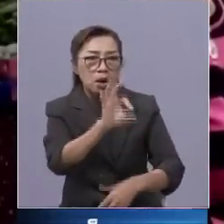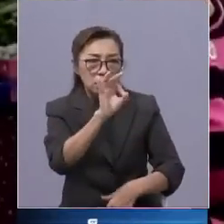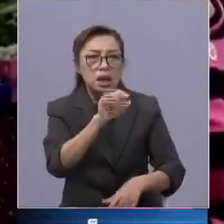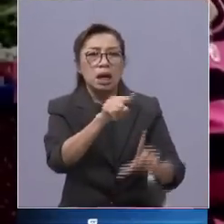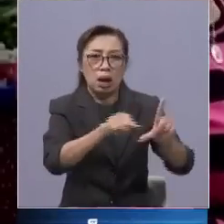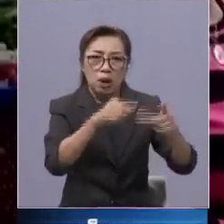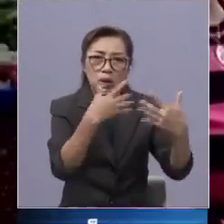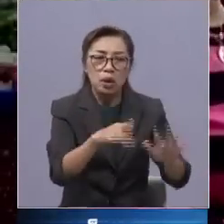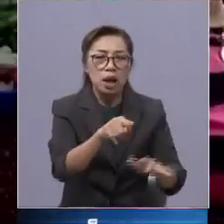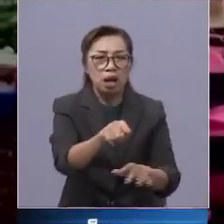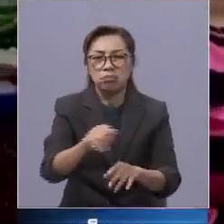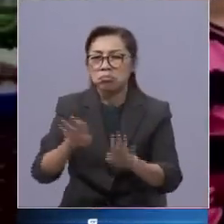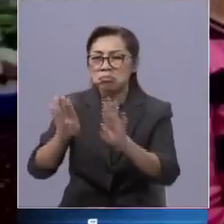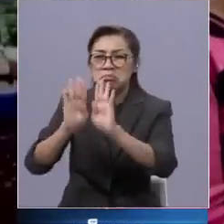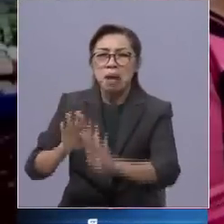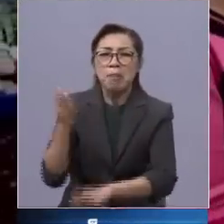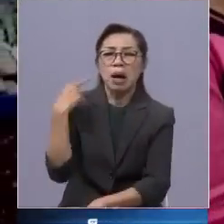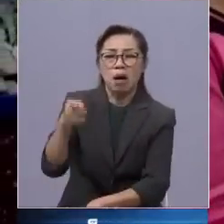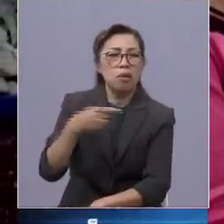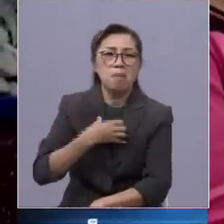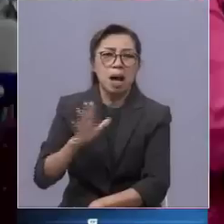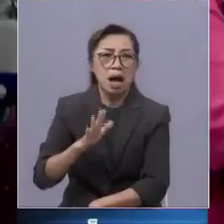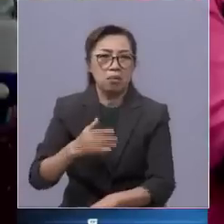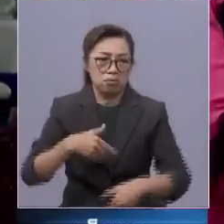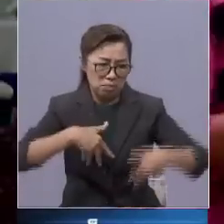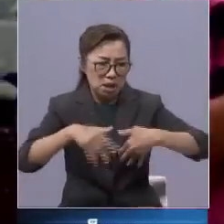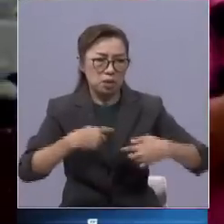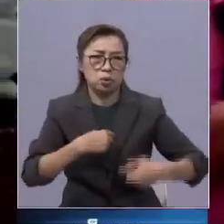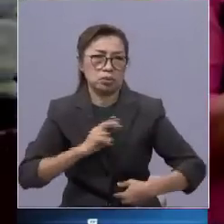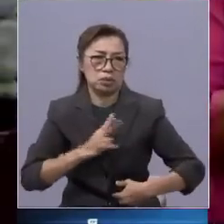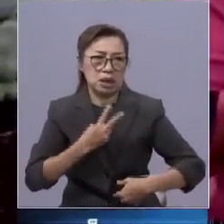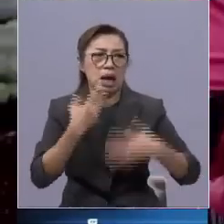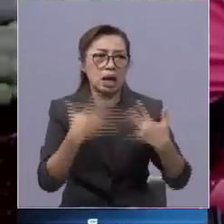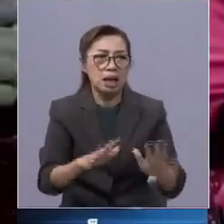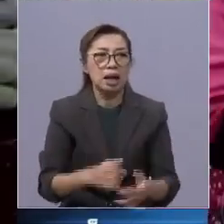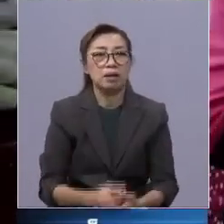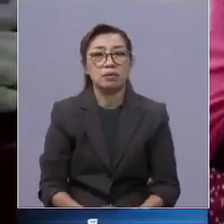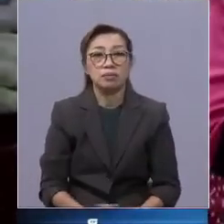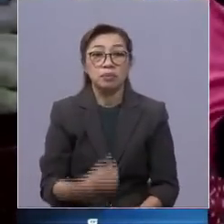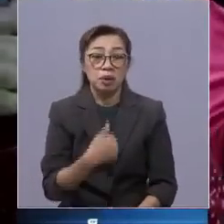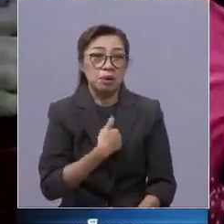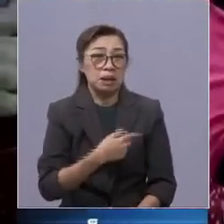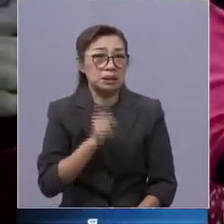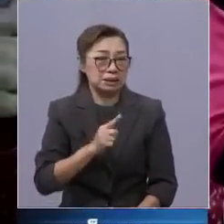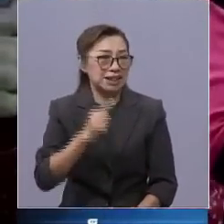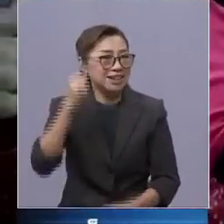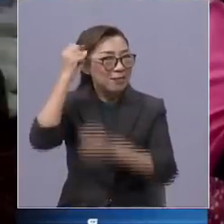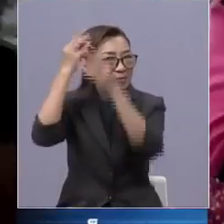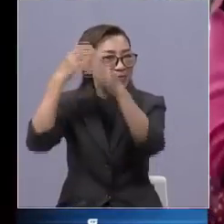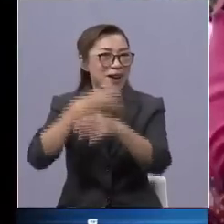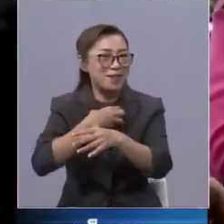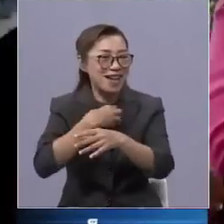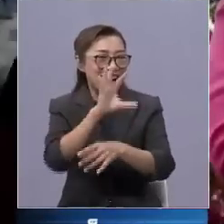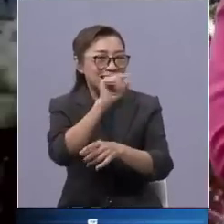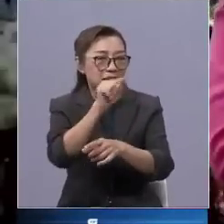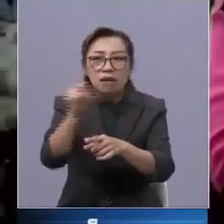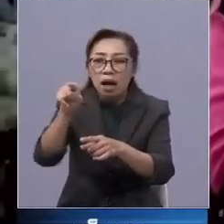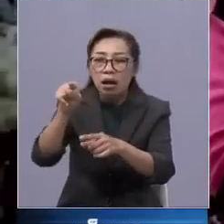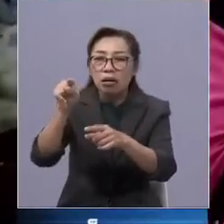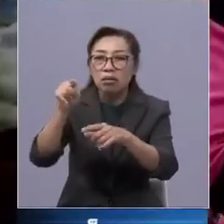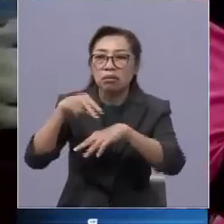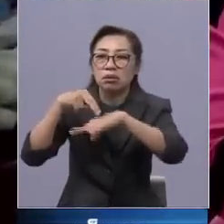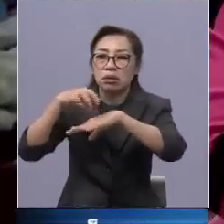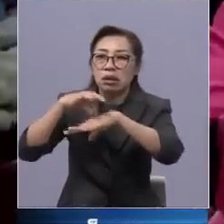การแบบเดิมแล้วประชาชนเปลี่ยนแล้ว เพราะว่าของเราอีกคนนึง ใช่ แต่อีกคนมาเป็นอ่ะแค่นี้เราก็เสียความ